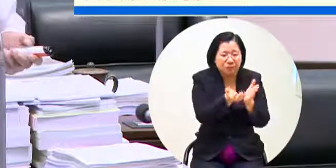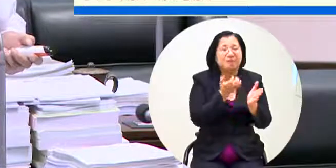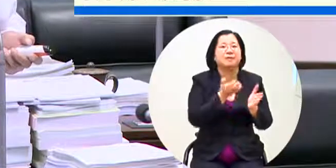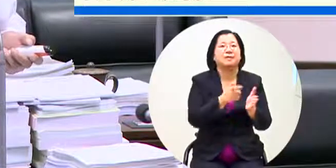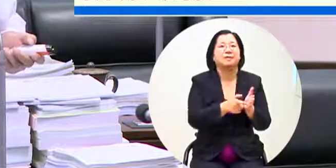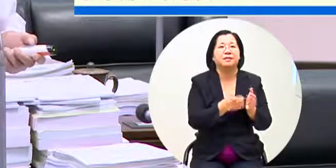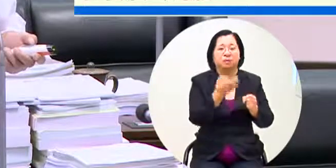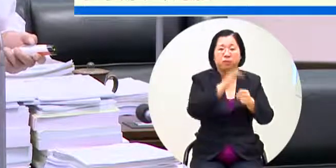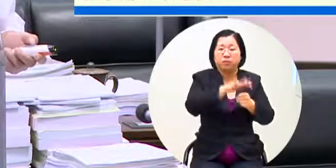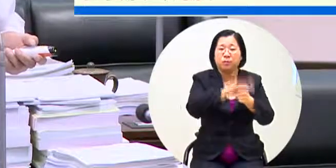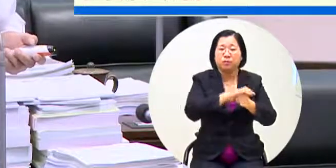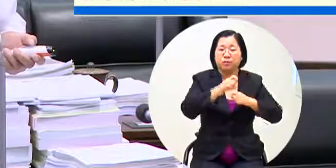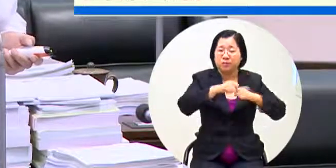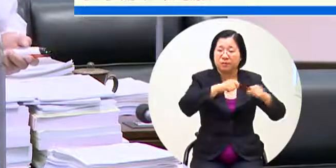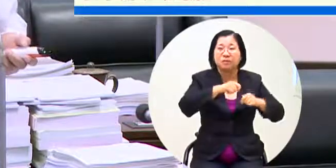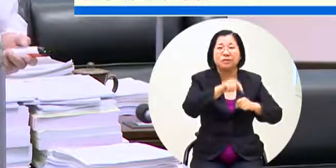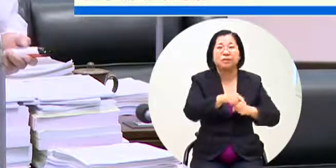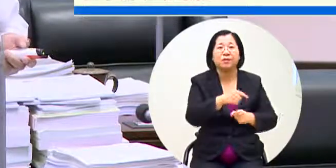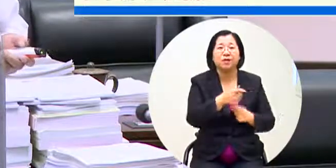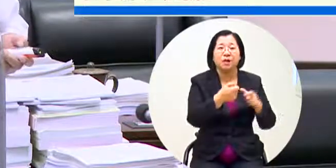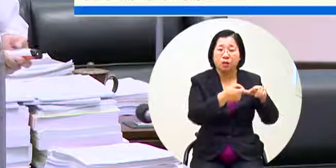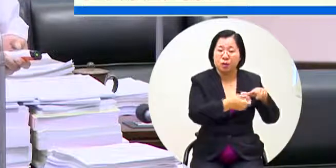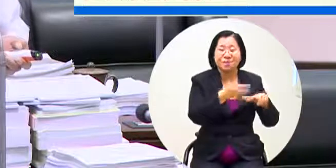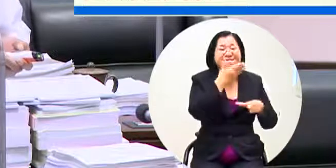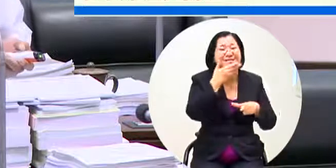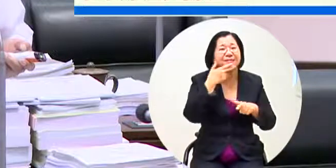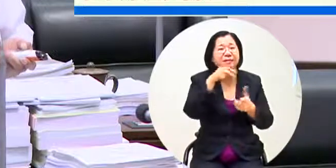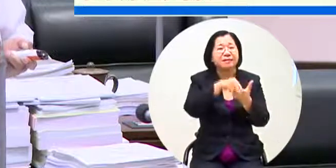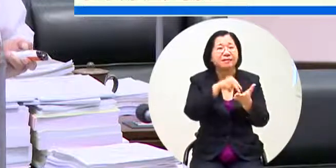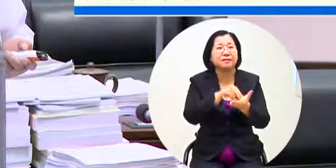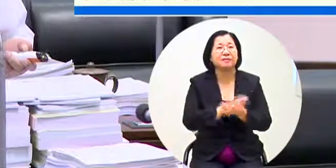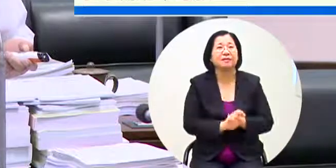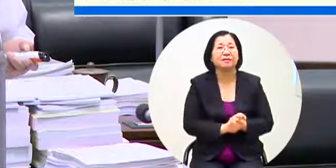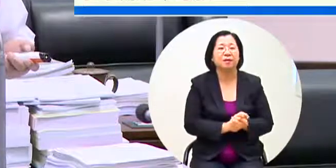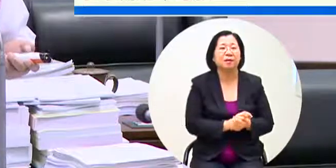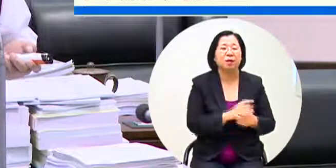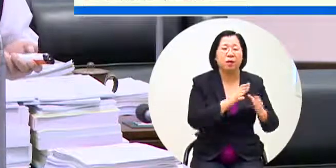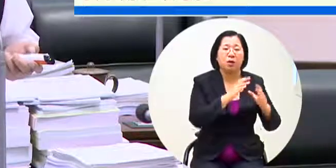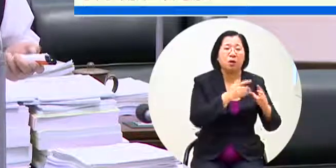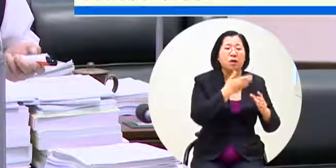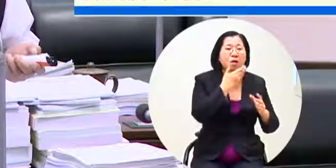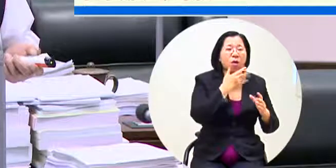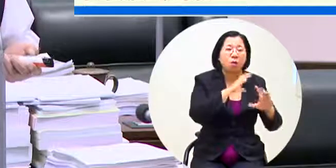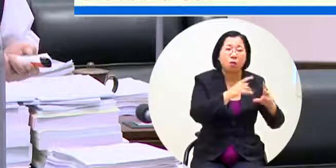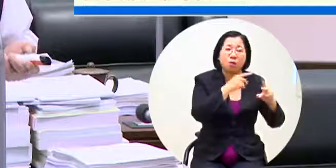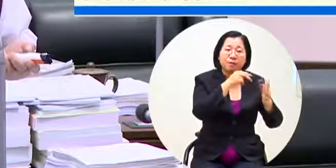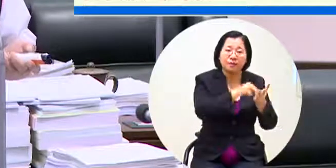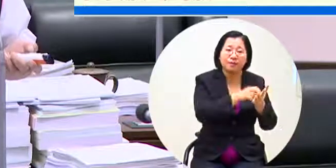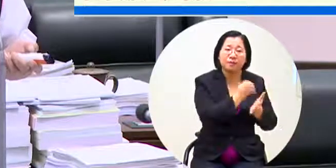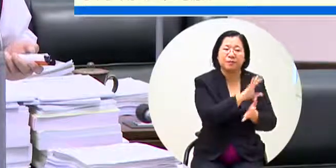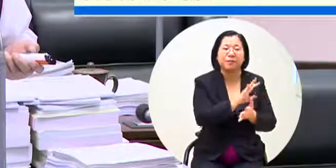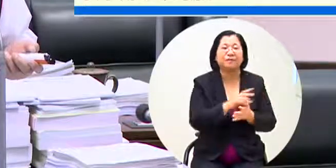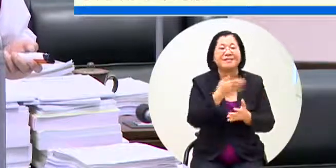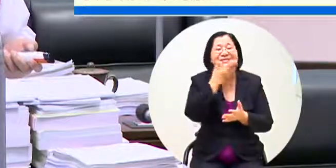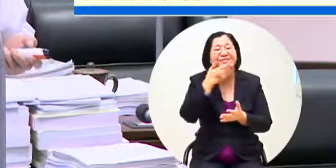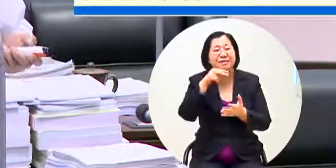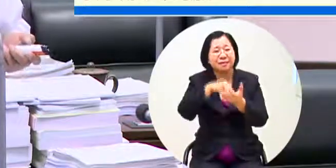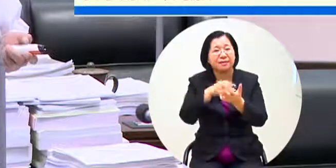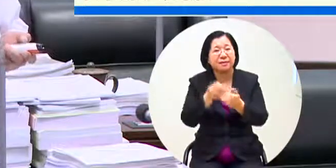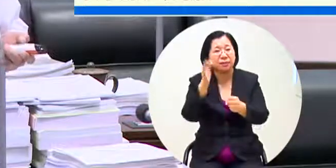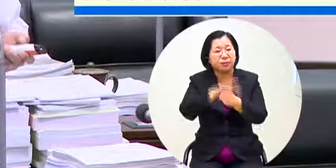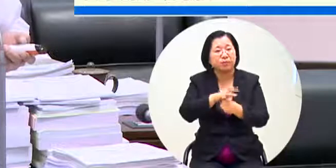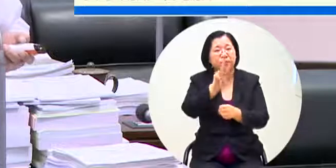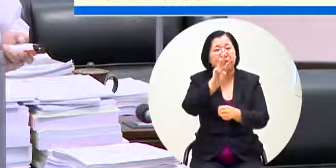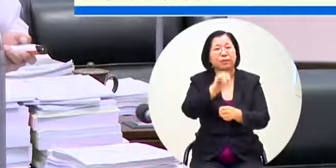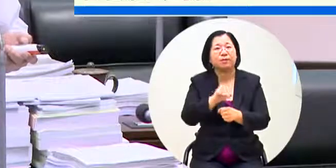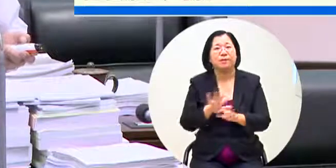立的，吼，公立的当然免费啦吼，私立的部分因着补助30,000。咱高雄市进目前是补助10,000嘛吼，啊，